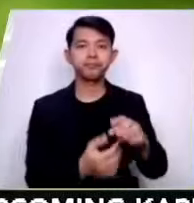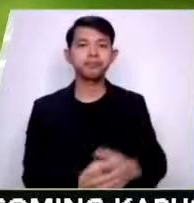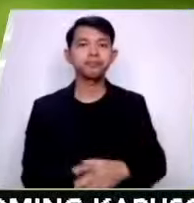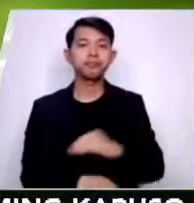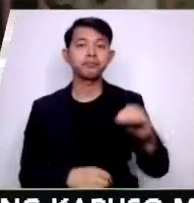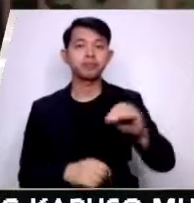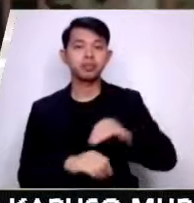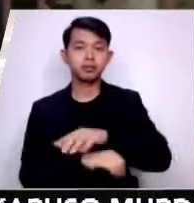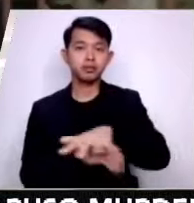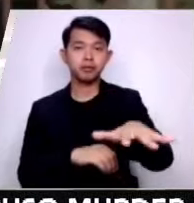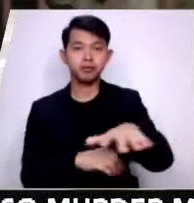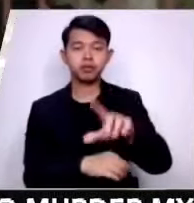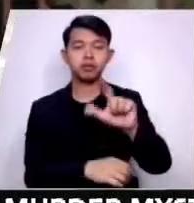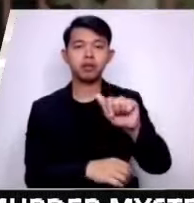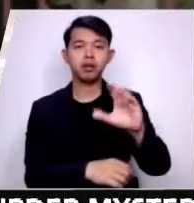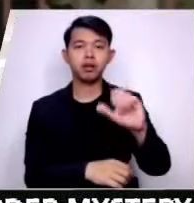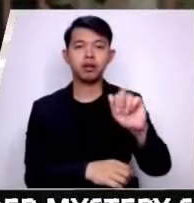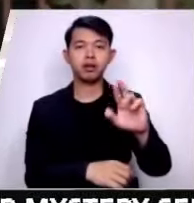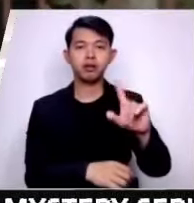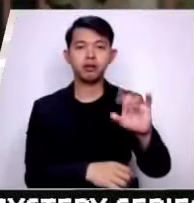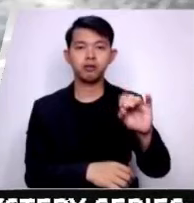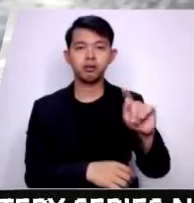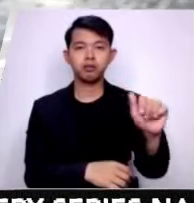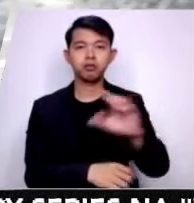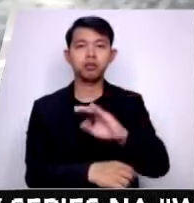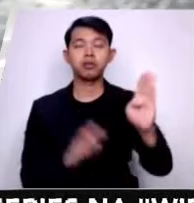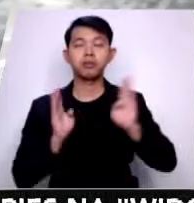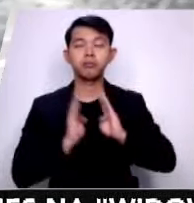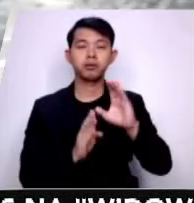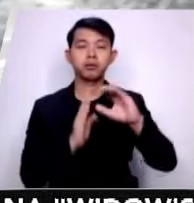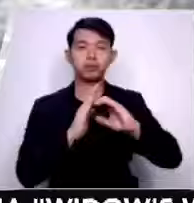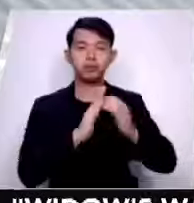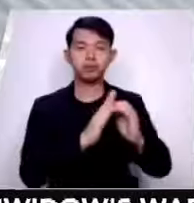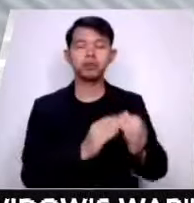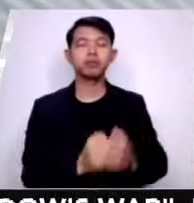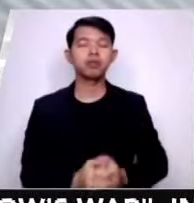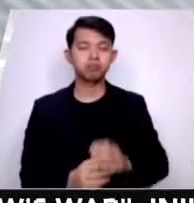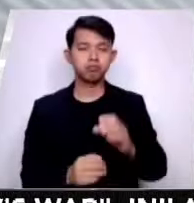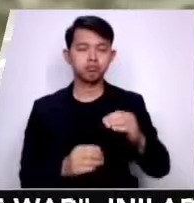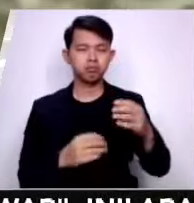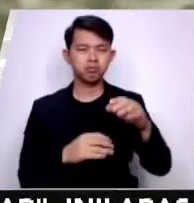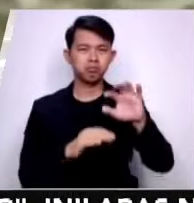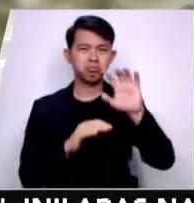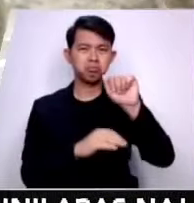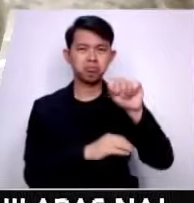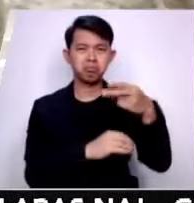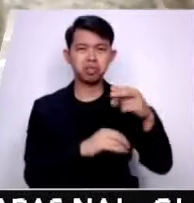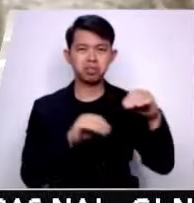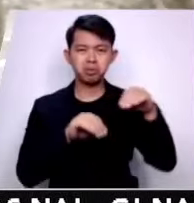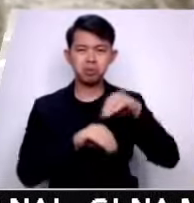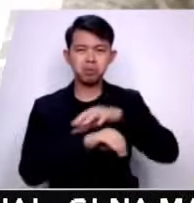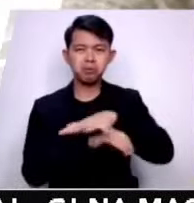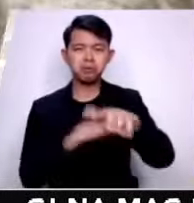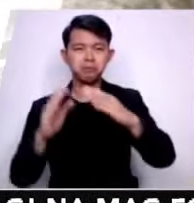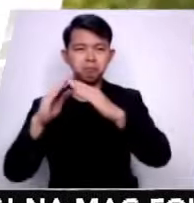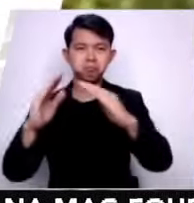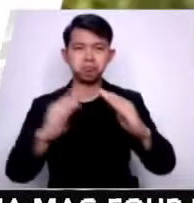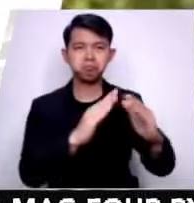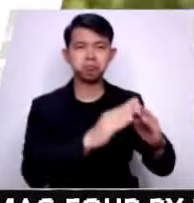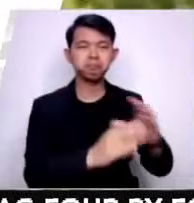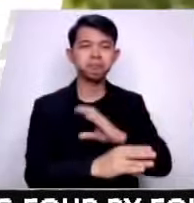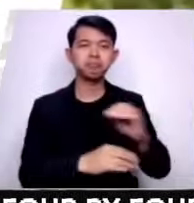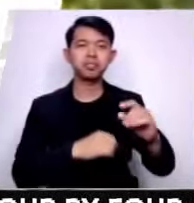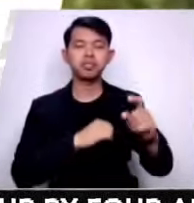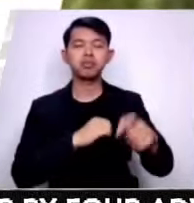City. Sa barangay Araal sa La Carlota City, natabunan ng abo ang bubong ng mga bahay maging ang mga pananim. Grabe, ginagano